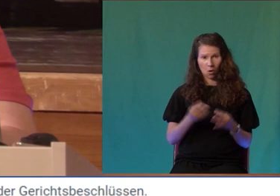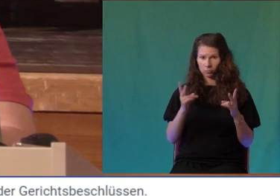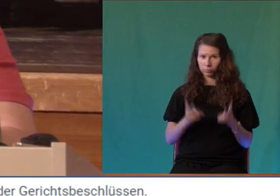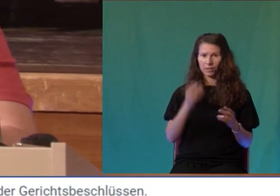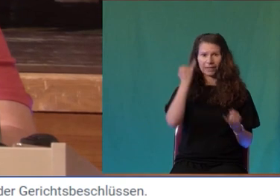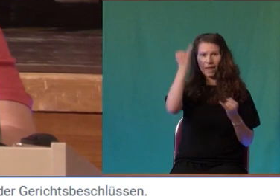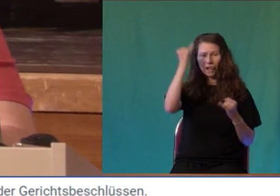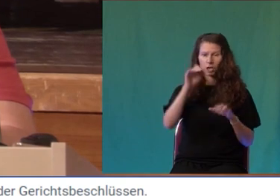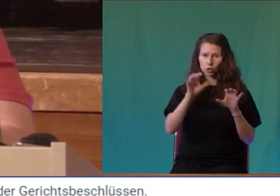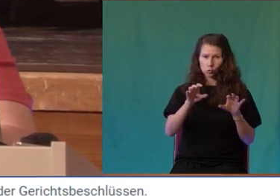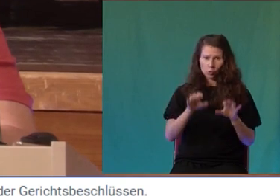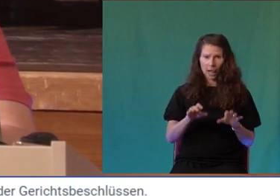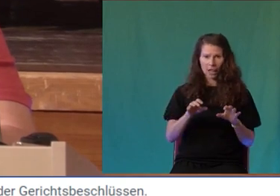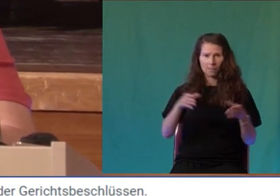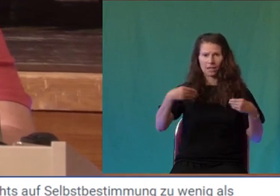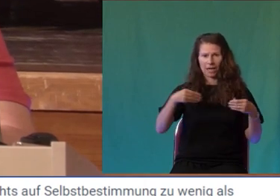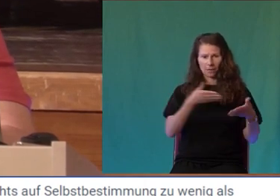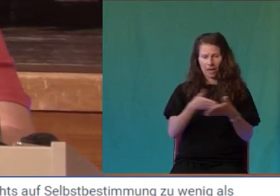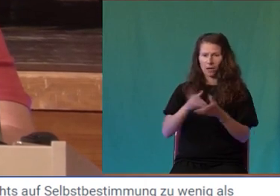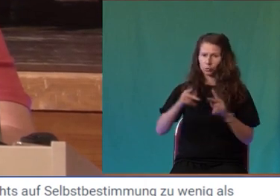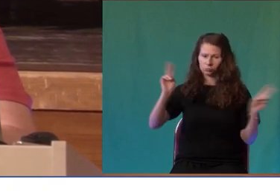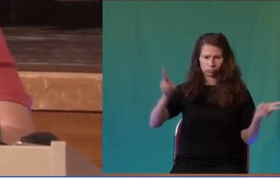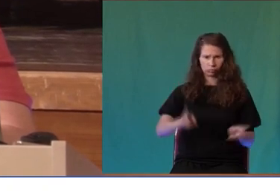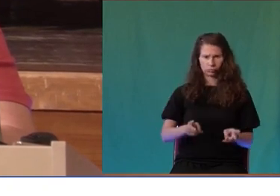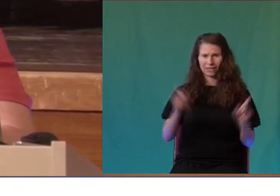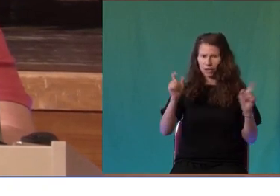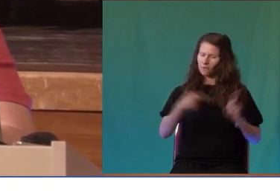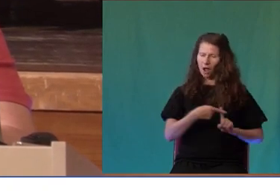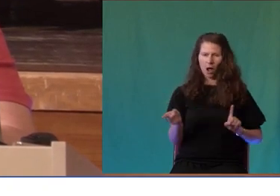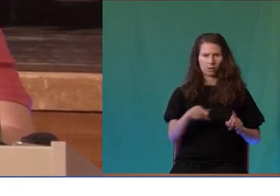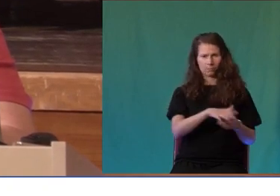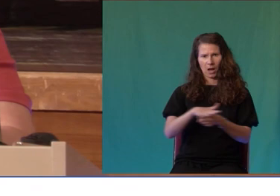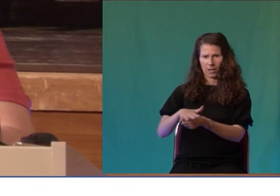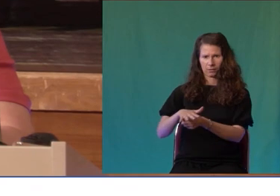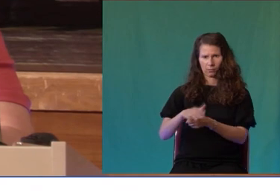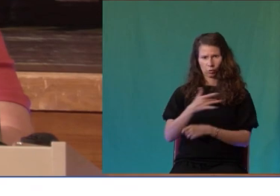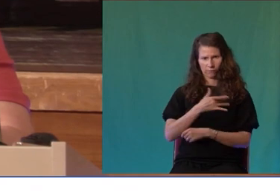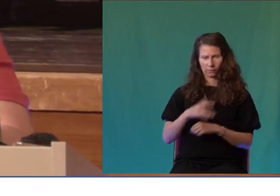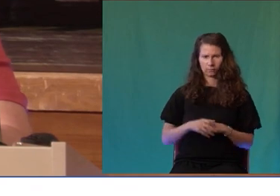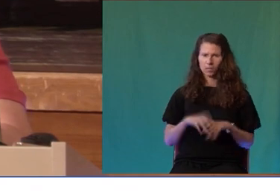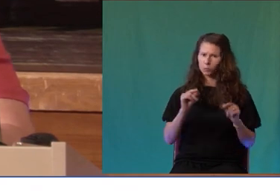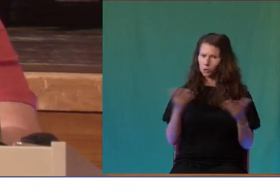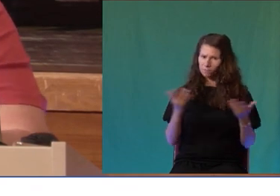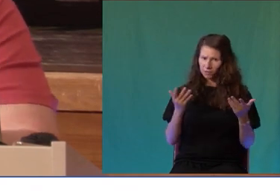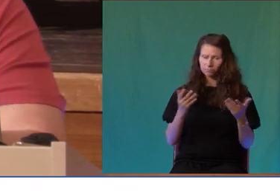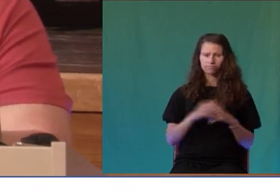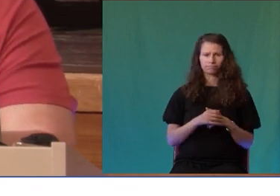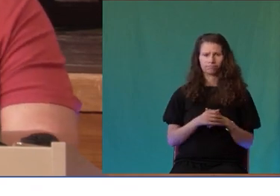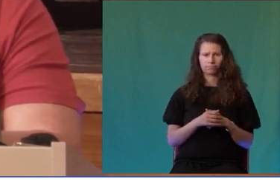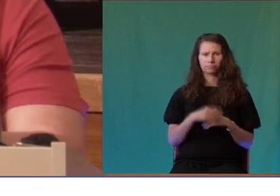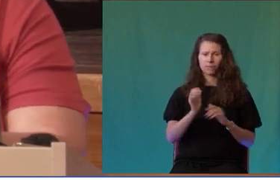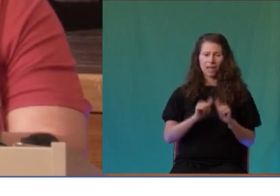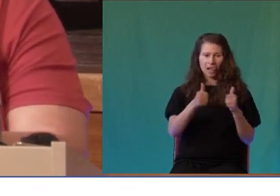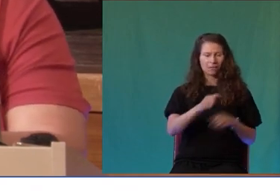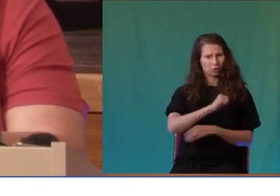idealer struktureller und materieller Barrieren in allen Bereichen der Gesellschaft das heißt schnelle und unkomplizierte